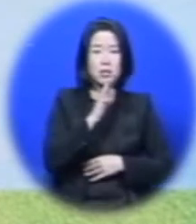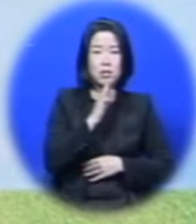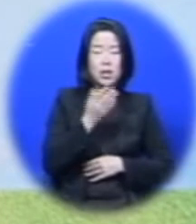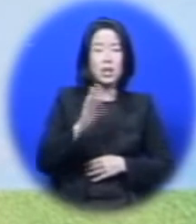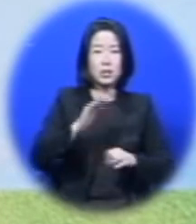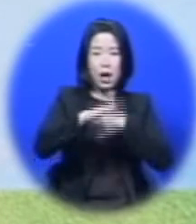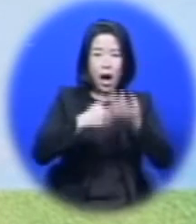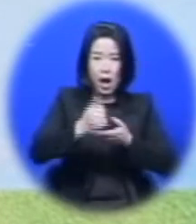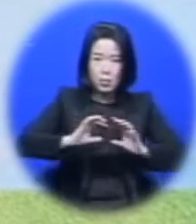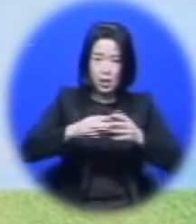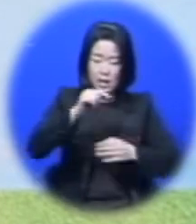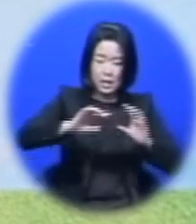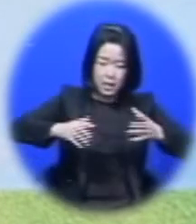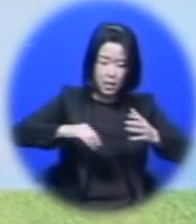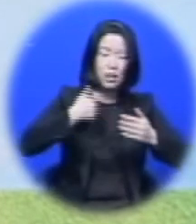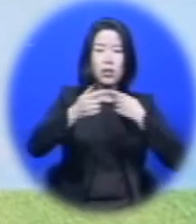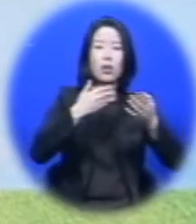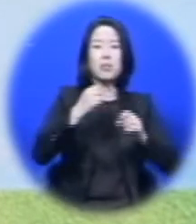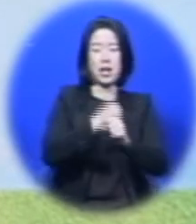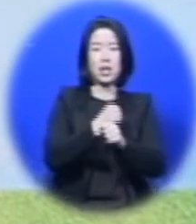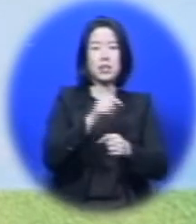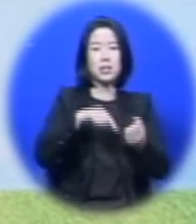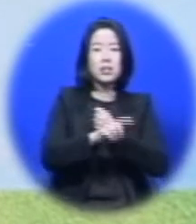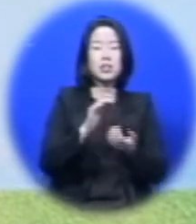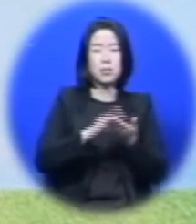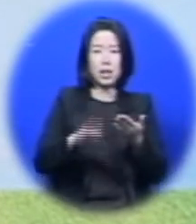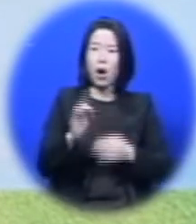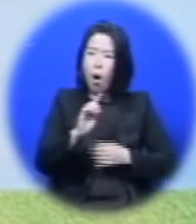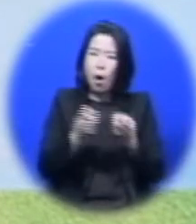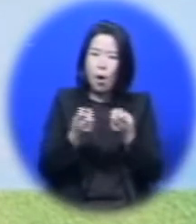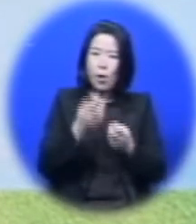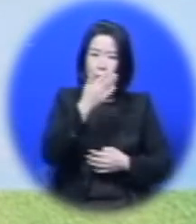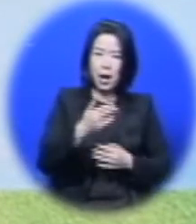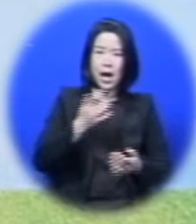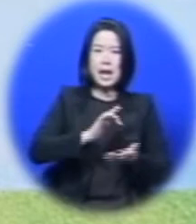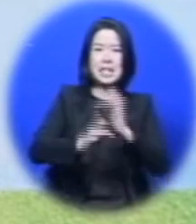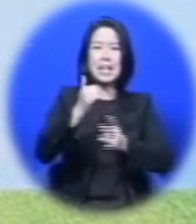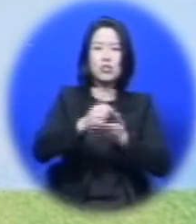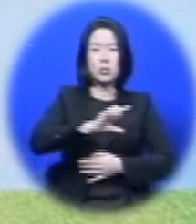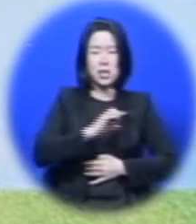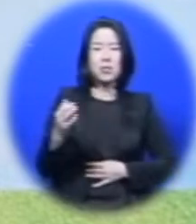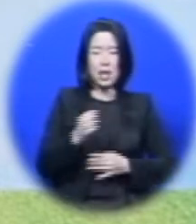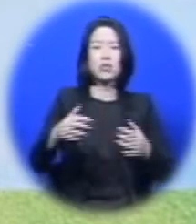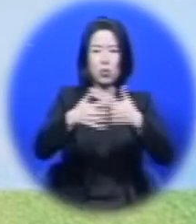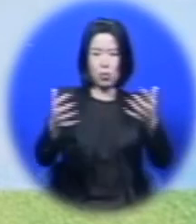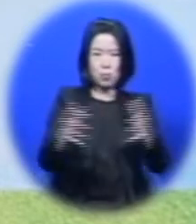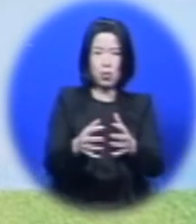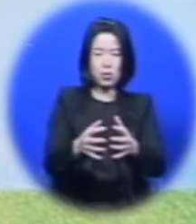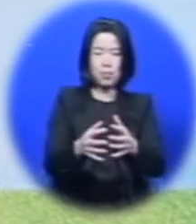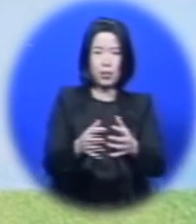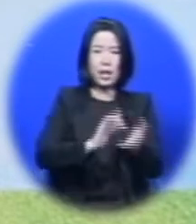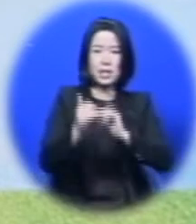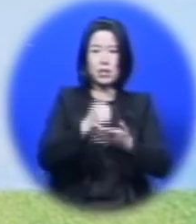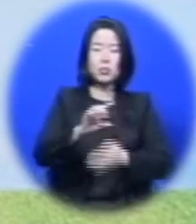하나님의 나라를 이 세상에서 경험해 보라는 거예요. 어떻게 하면 되지요? 예수님의 이름으로 모이면 됩니다. 예수님의 이름으로